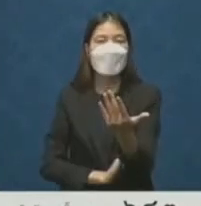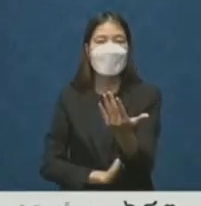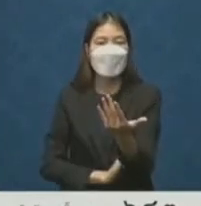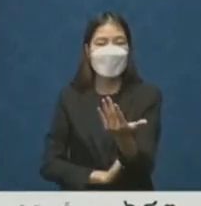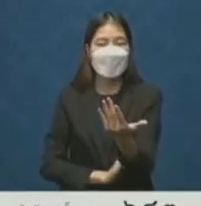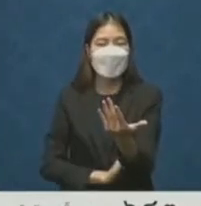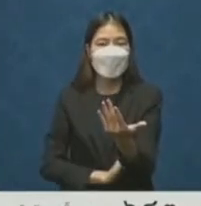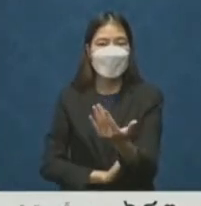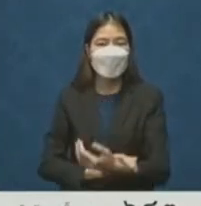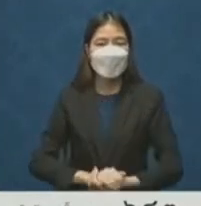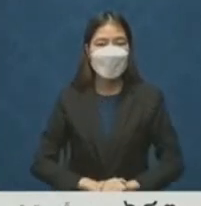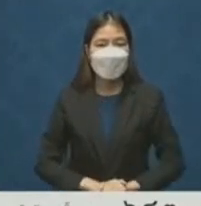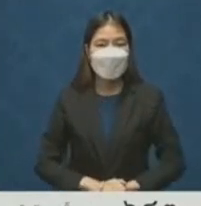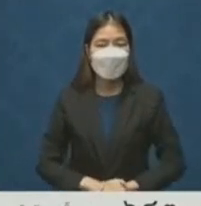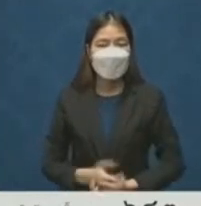เทศชาติ